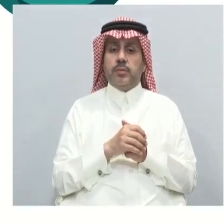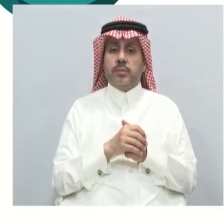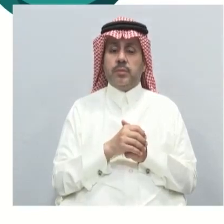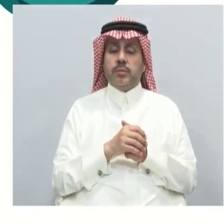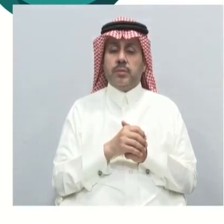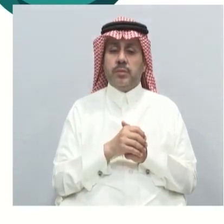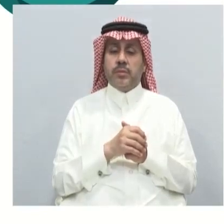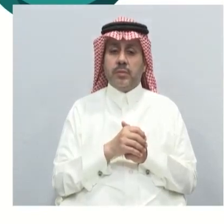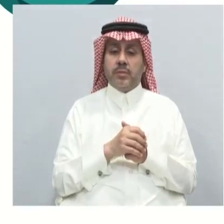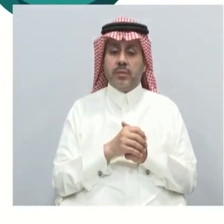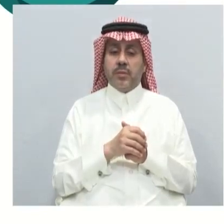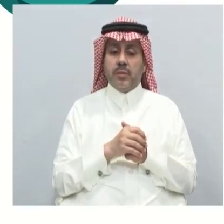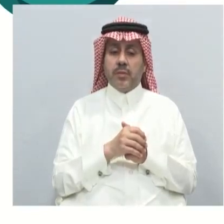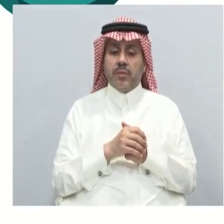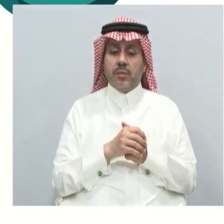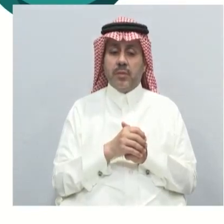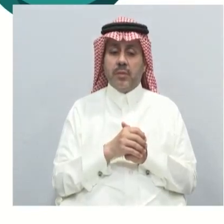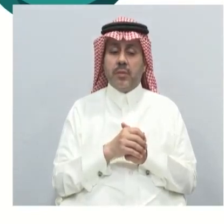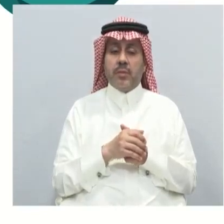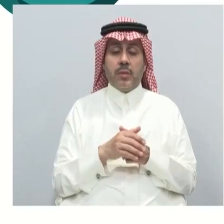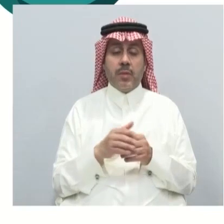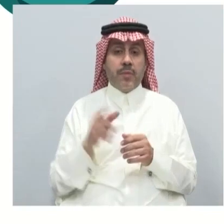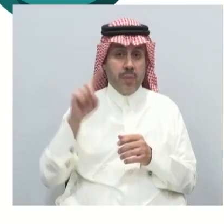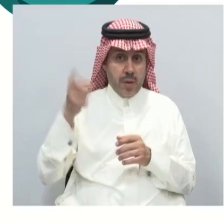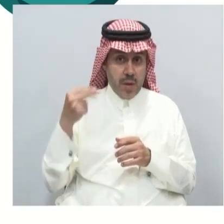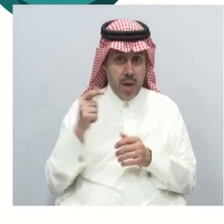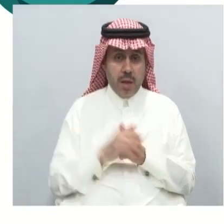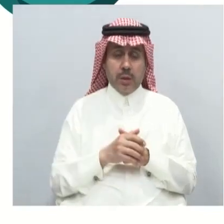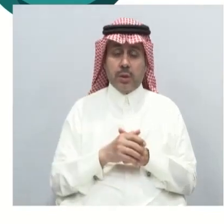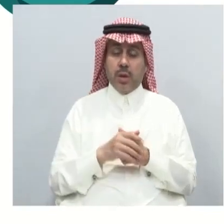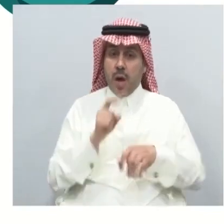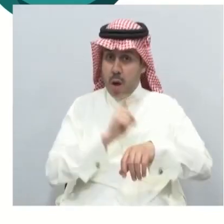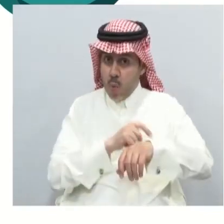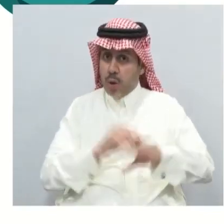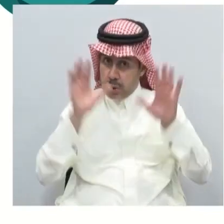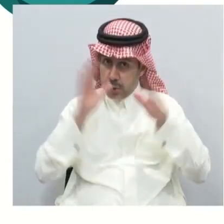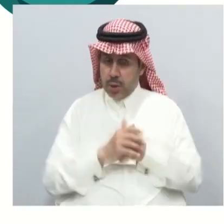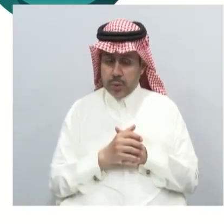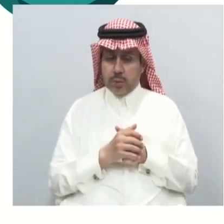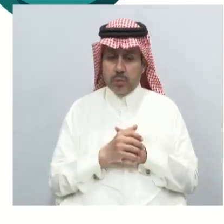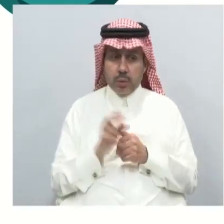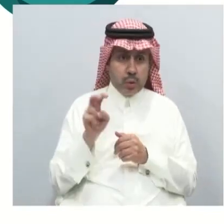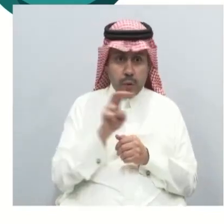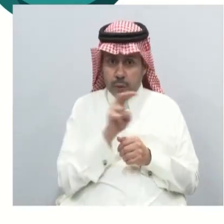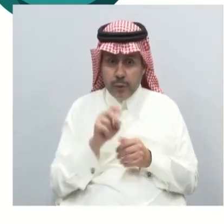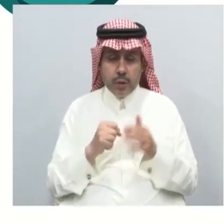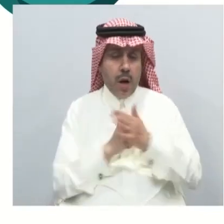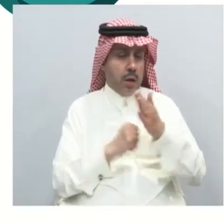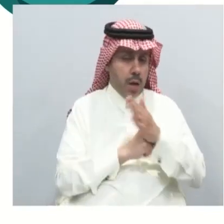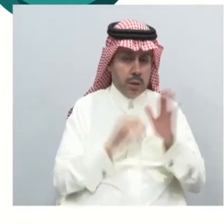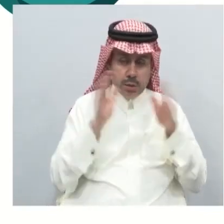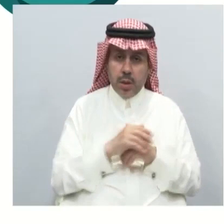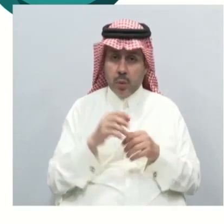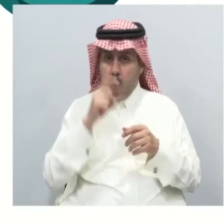في الوابل الطيب رعايه اوقاتها وحدودها والتفتيش على اركانها